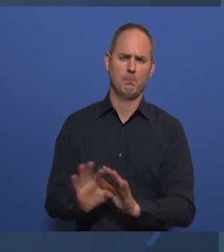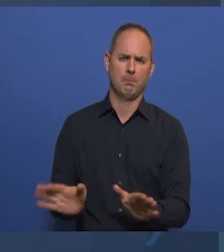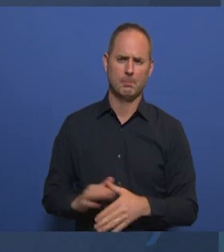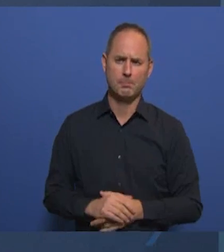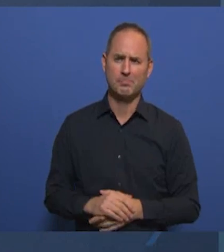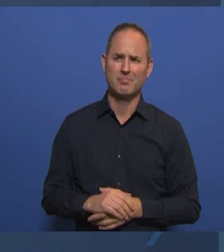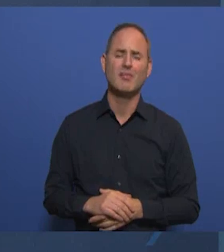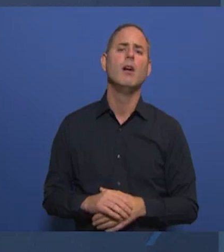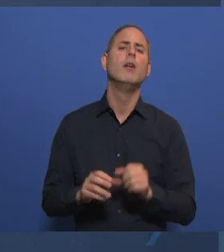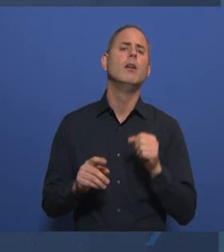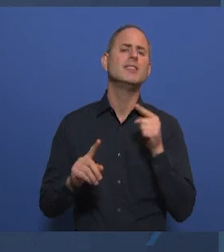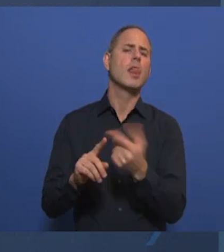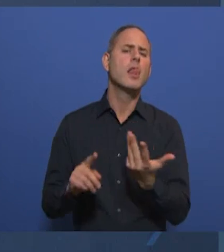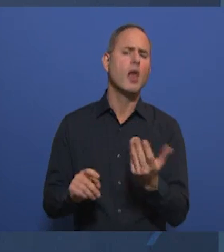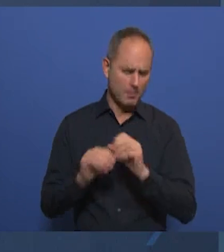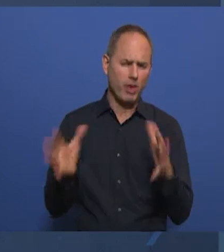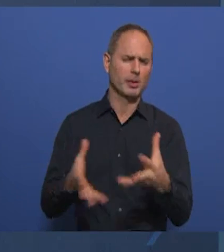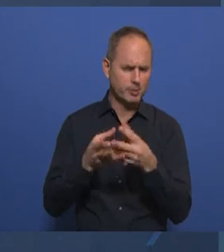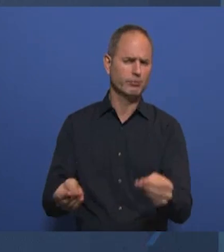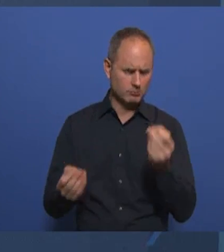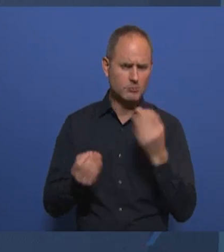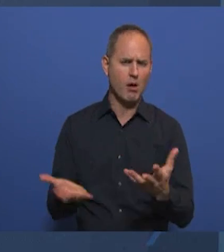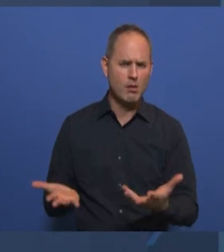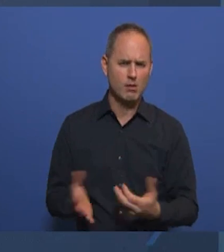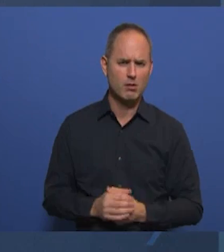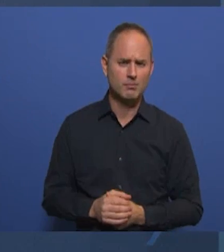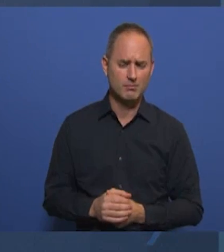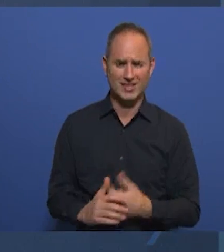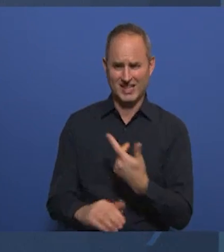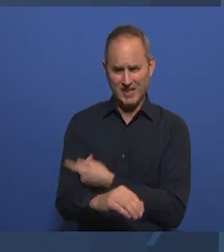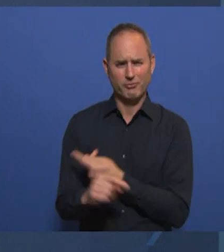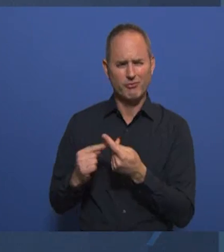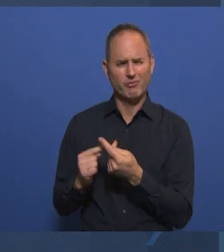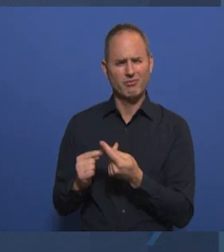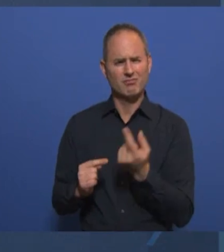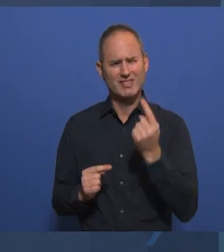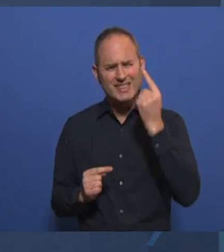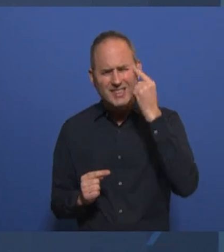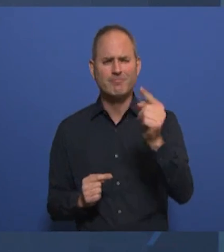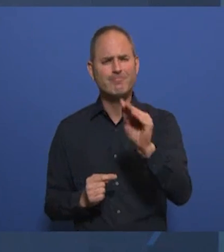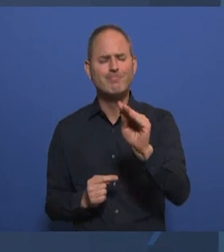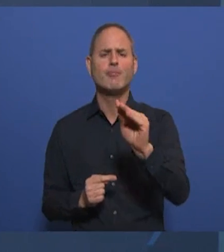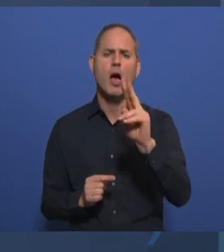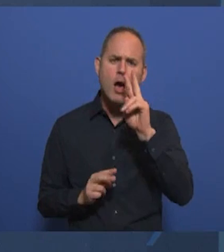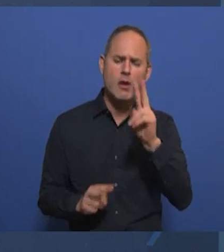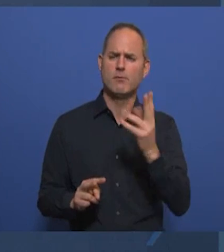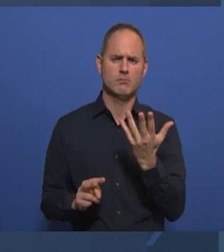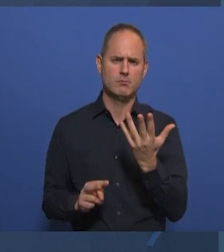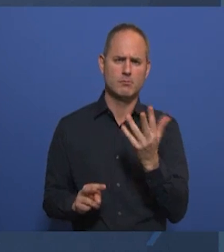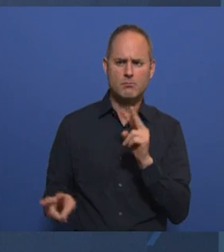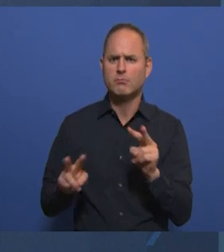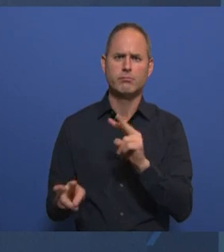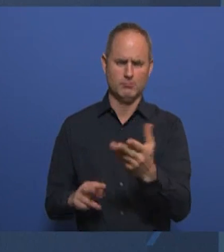Impfen und Achtsamkeit sind der Weg zurück zur Normalität für alle, die seit 2 Jahren sehr unter